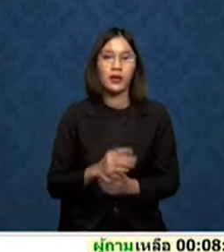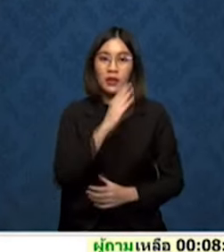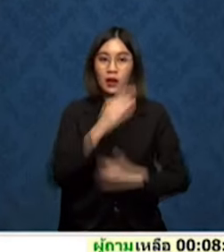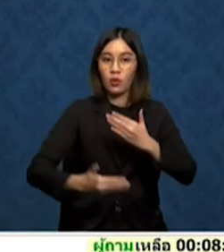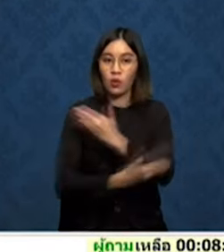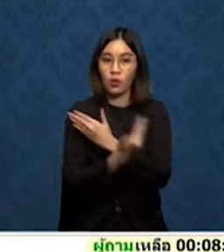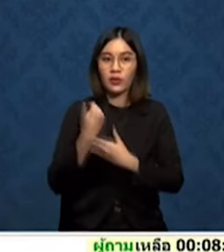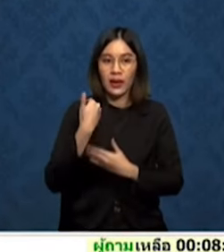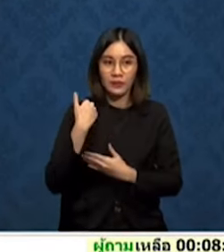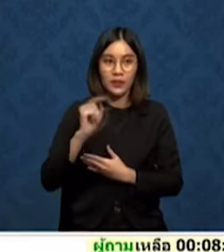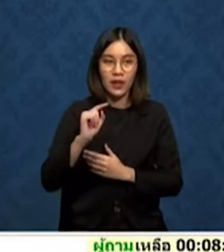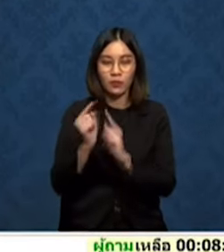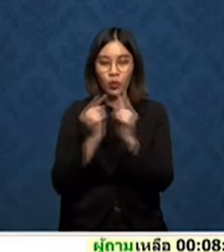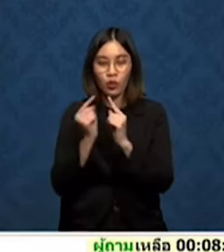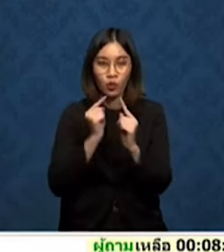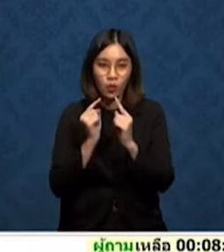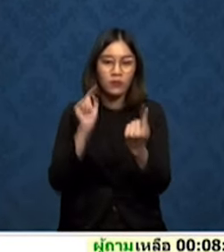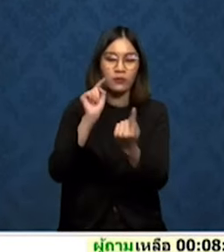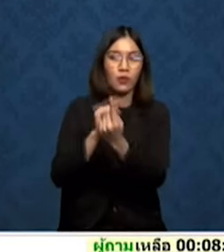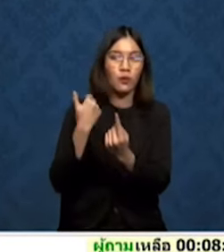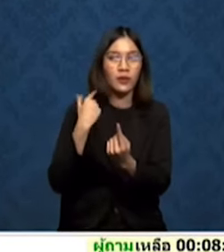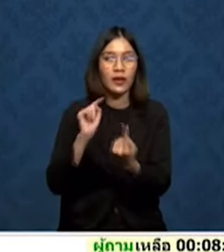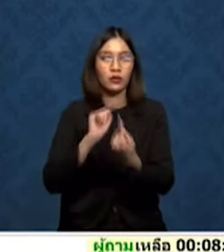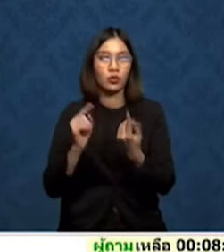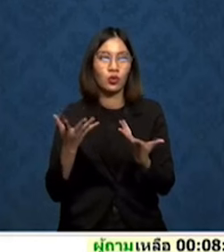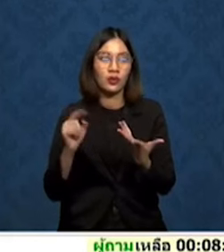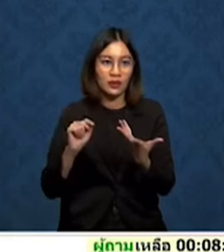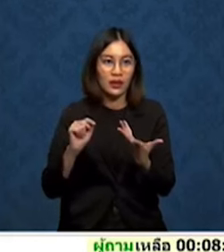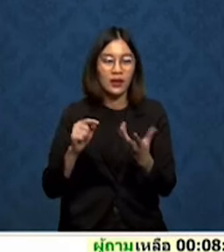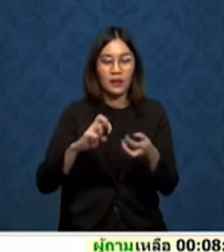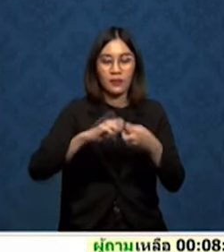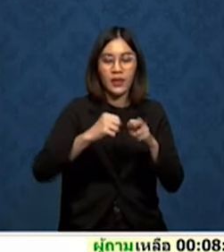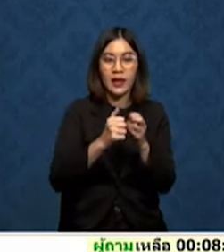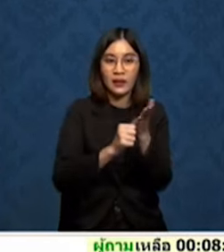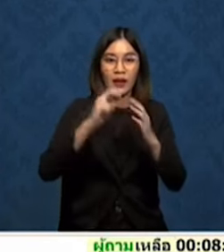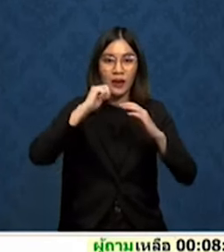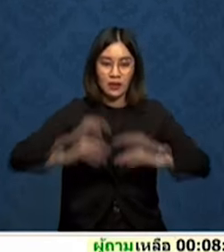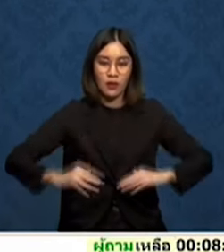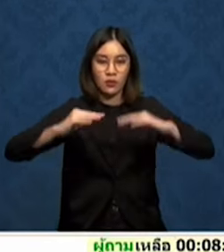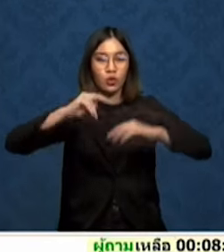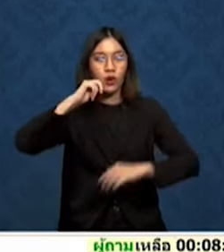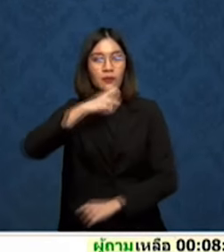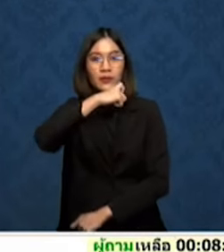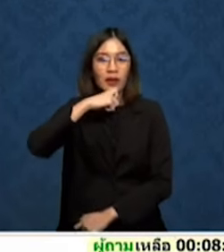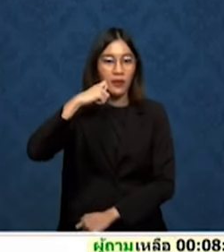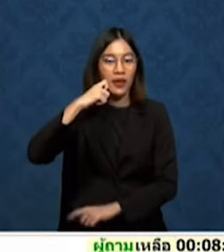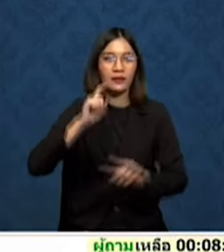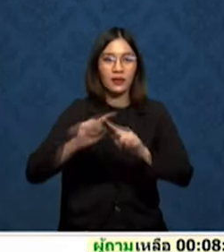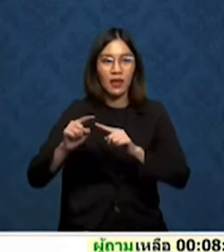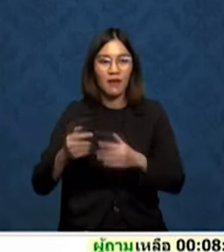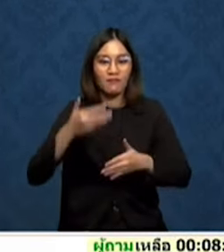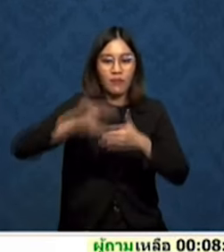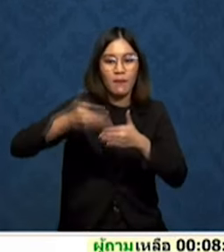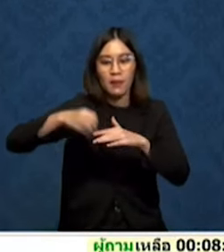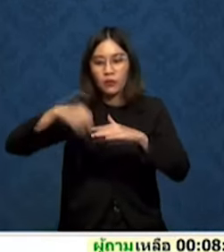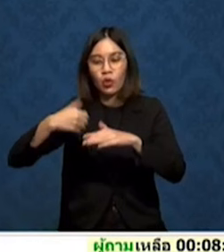ผมก็คงจะต้องไปพูดคุยกับท่านว่าอ่าในส่วนของการแก้ไขปัญหาน้ำท่วมน้ำแล้งในจังหวัดสุราษฎร์ธานีเนี่ยมันขาดตกบก